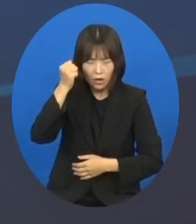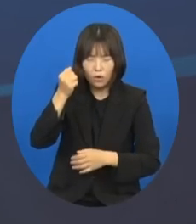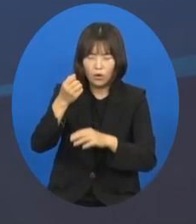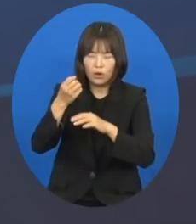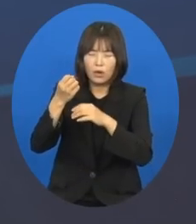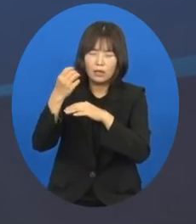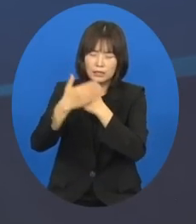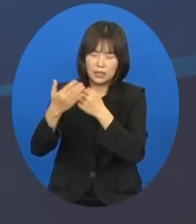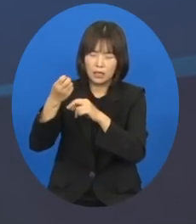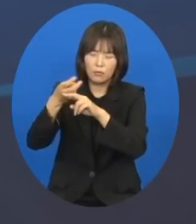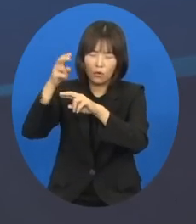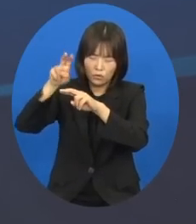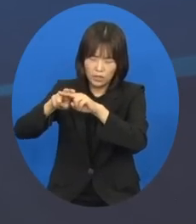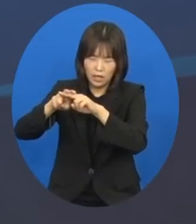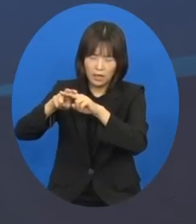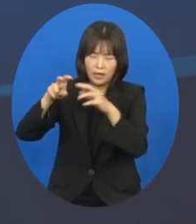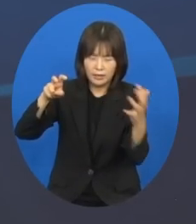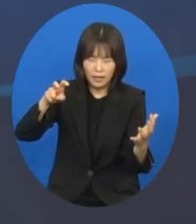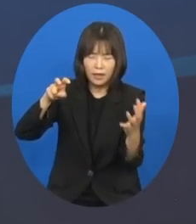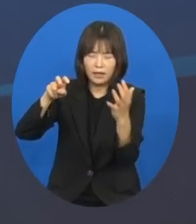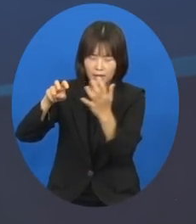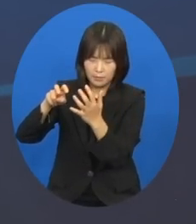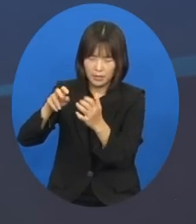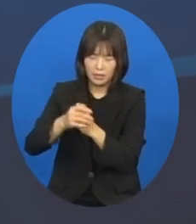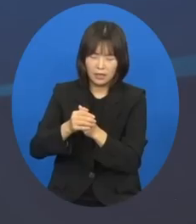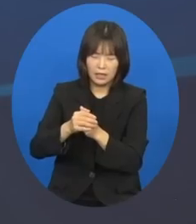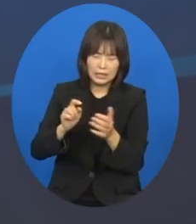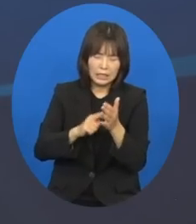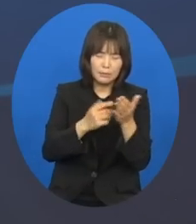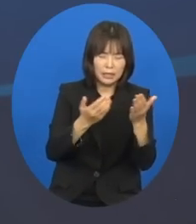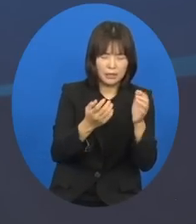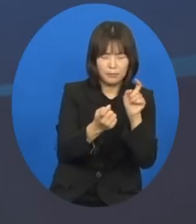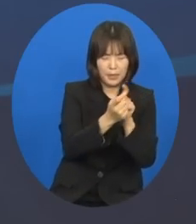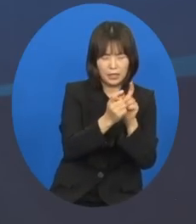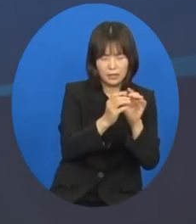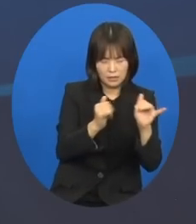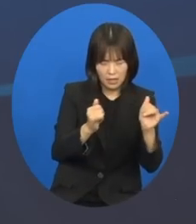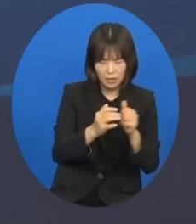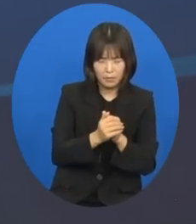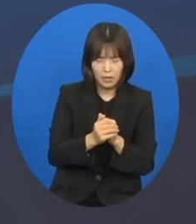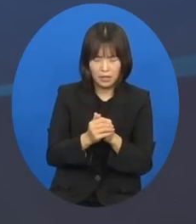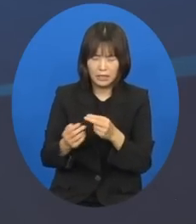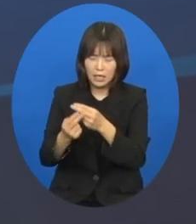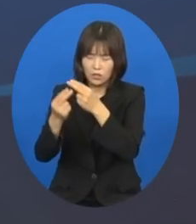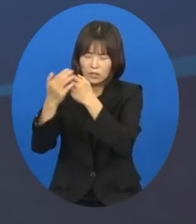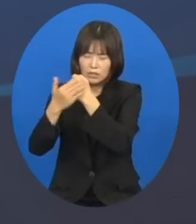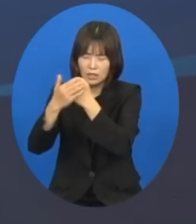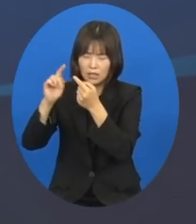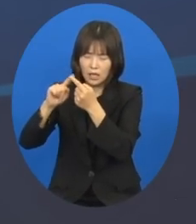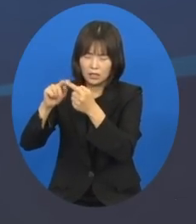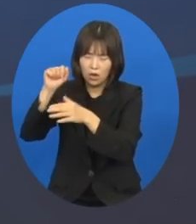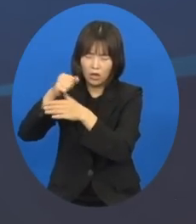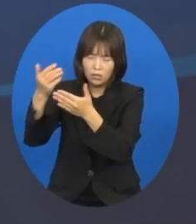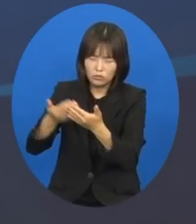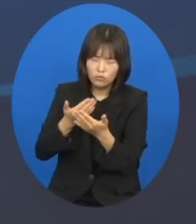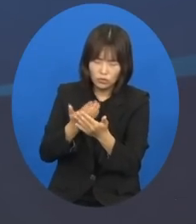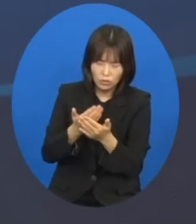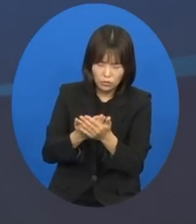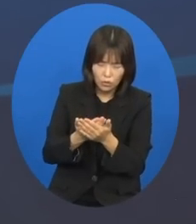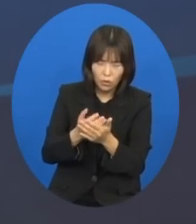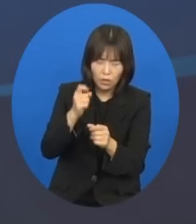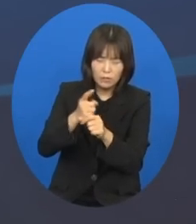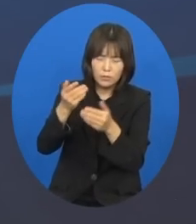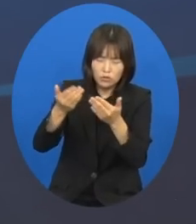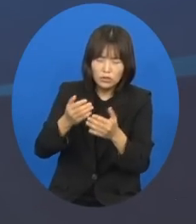하나님 아버지 급한 일을 만난 성도에게 오늘 쌓아두신 은혜를 허락하여 주시고 하나님 아버지 이미 주신 은혜는 다 잊어버리고